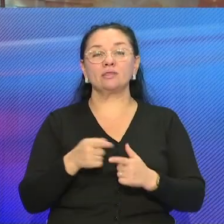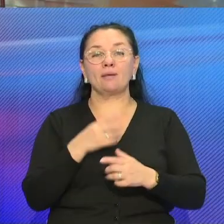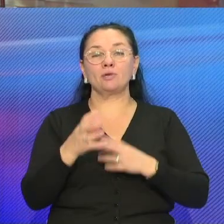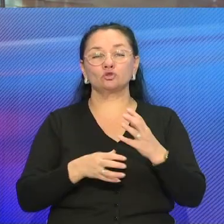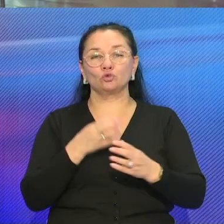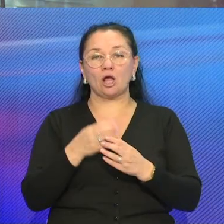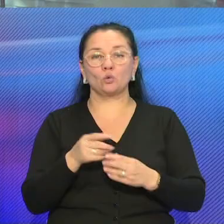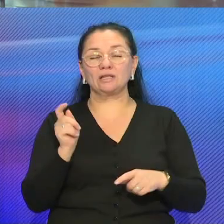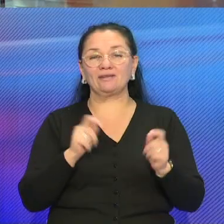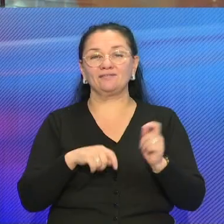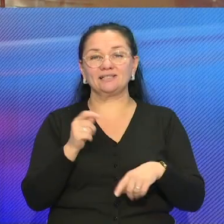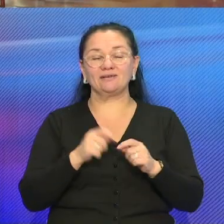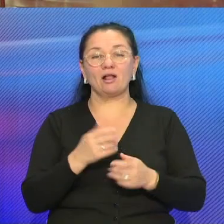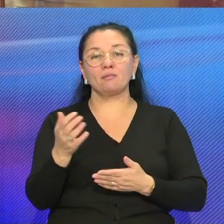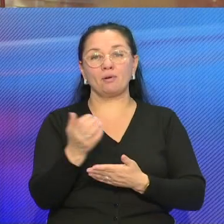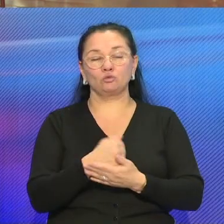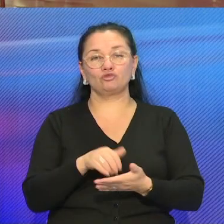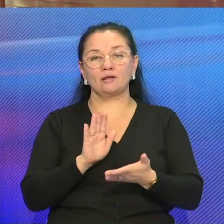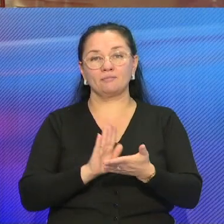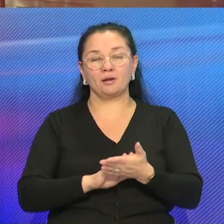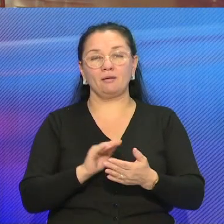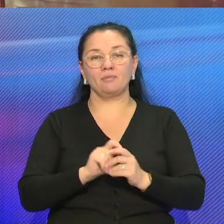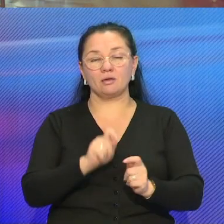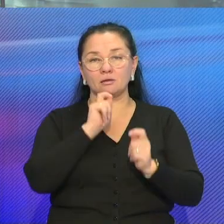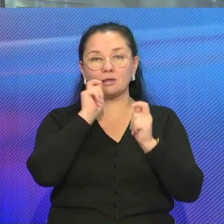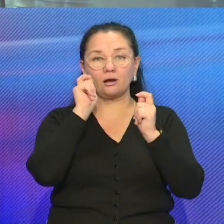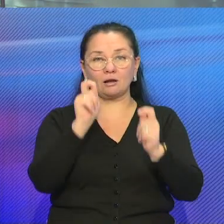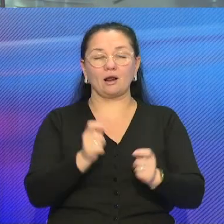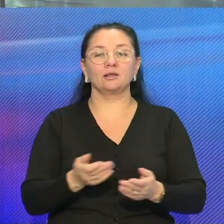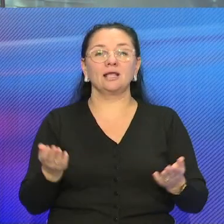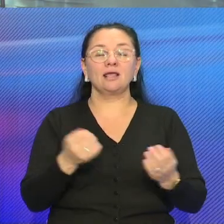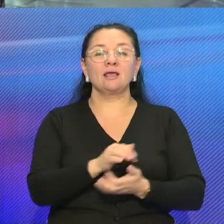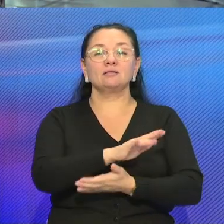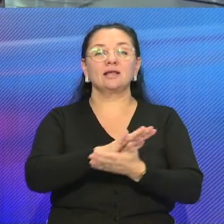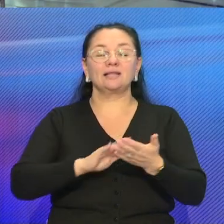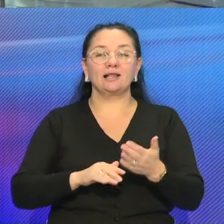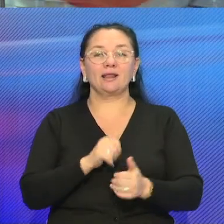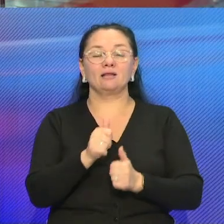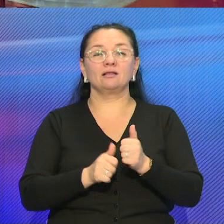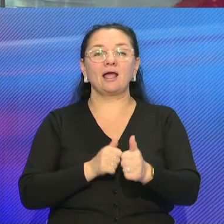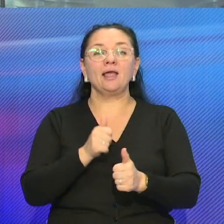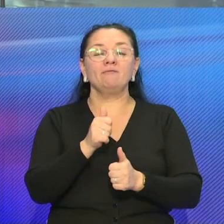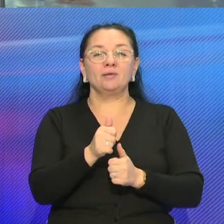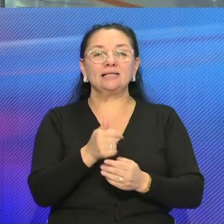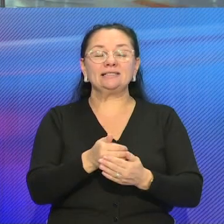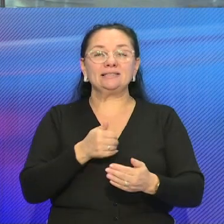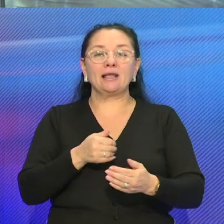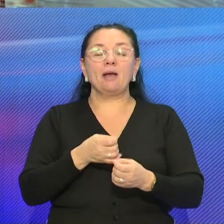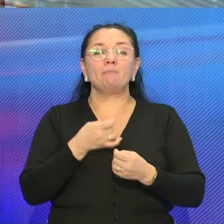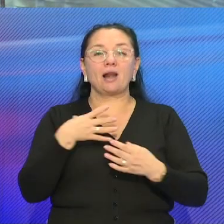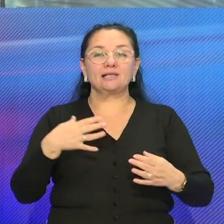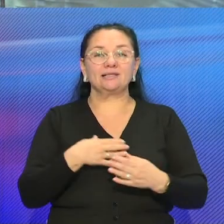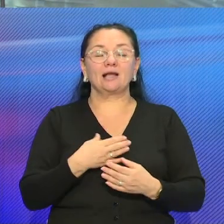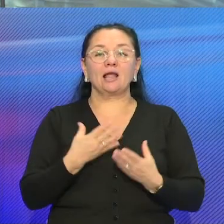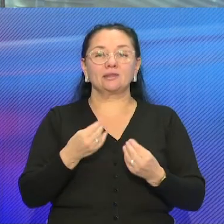збіраюць узнагароды і прэміі. Калі чакаць новыя планамі на далейшае напярэдадні дня работнікаў культуры, Алег